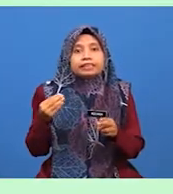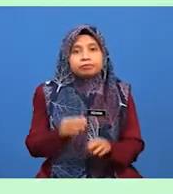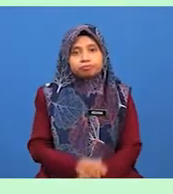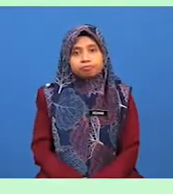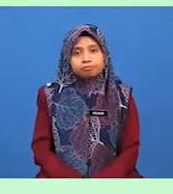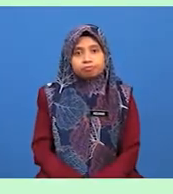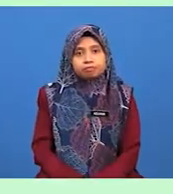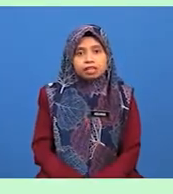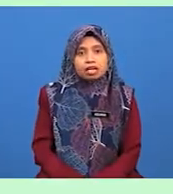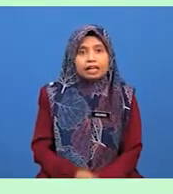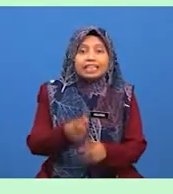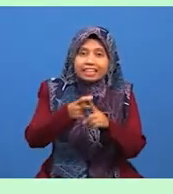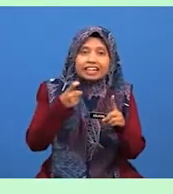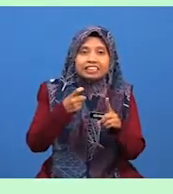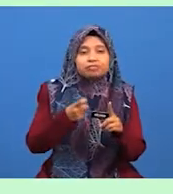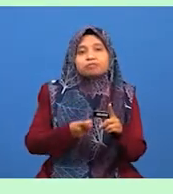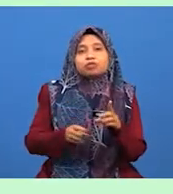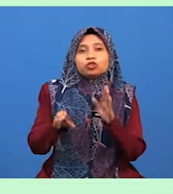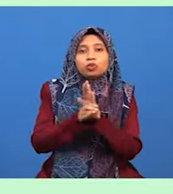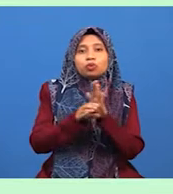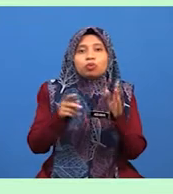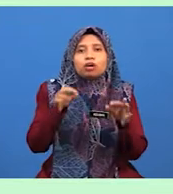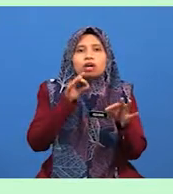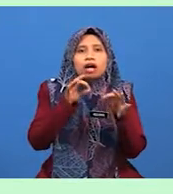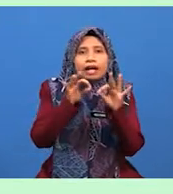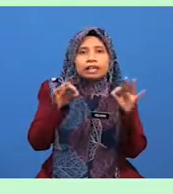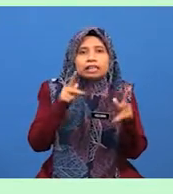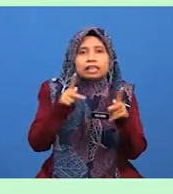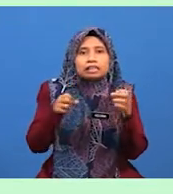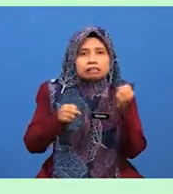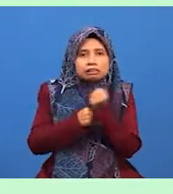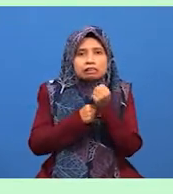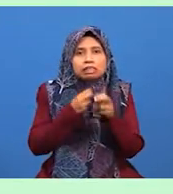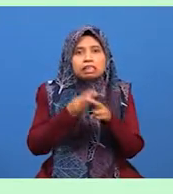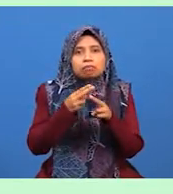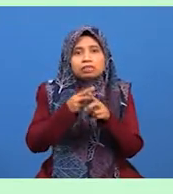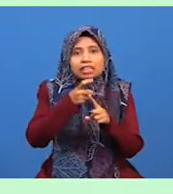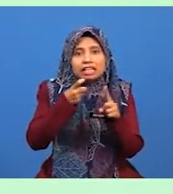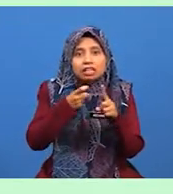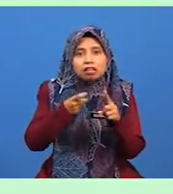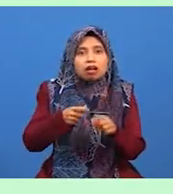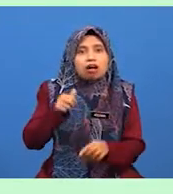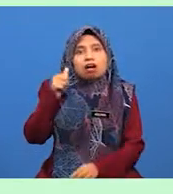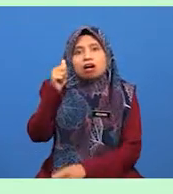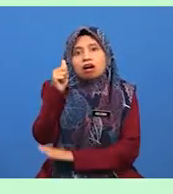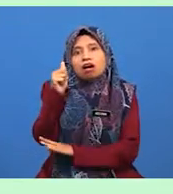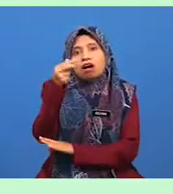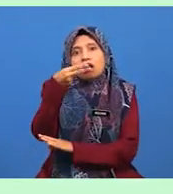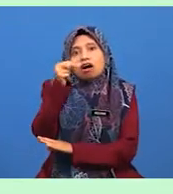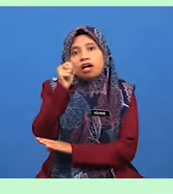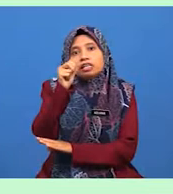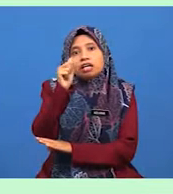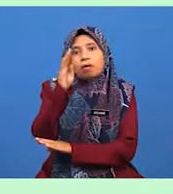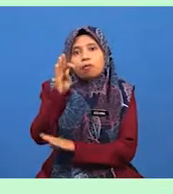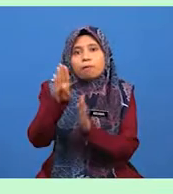Contoh ayat kata sendinama dari ialah Ahnaf berasal dari